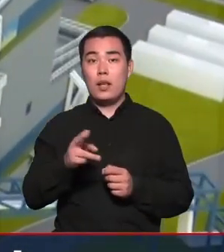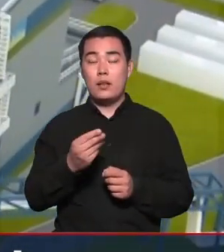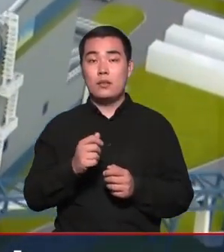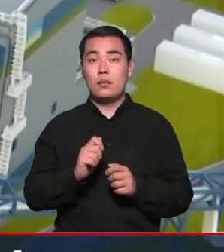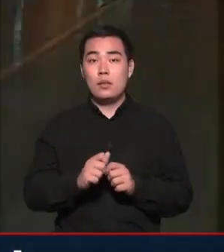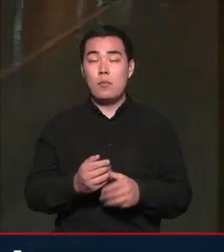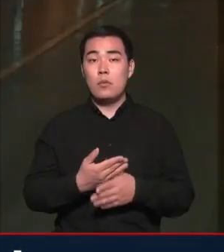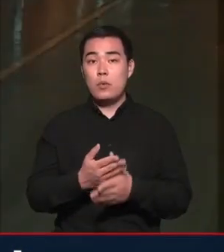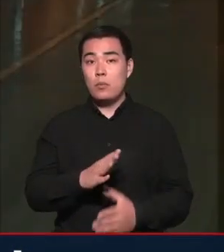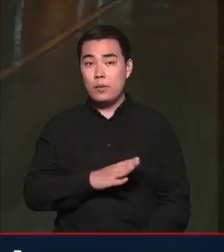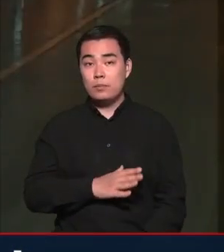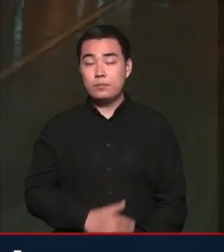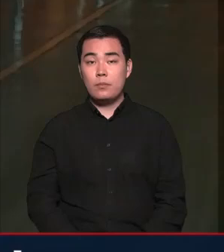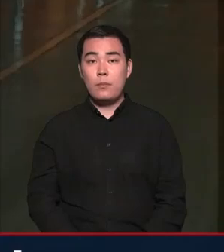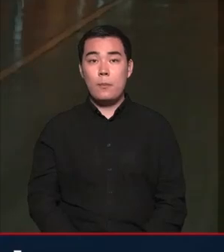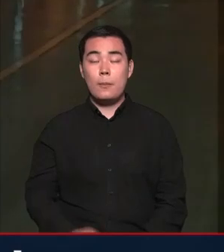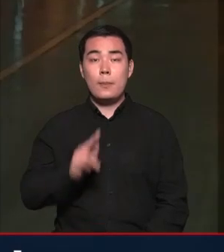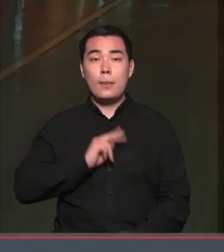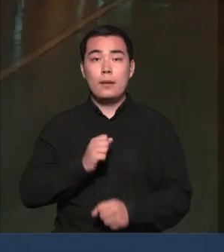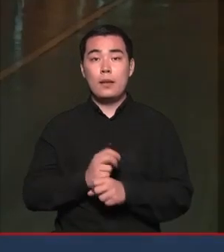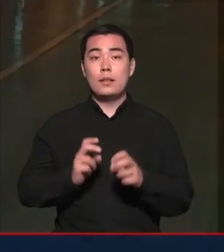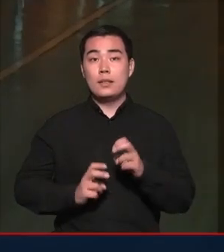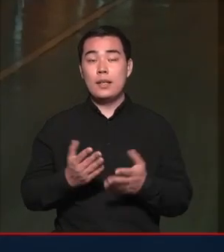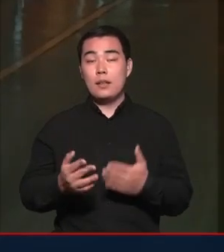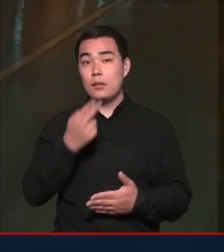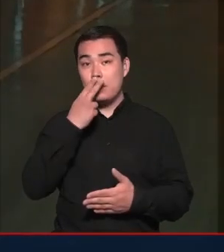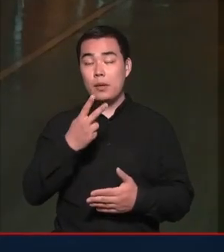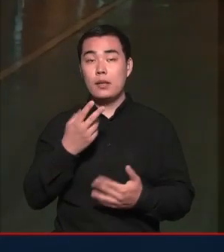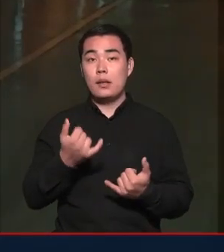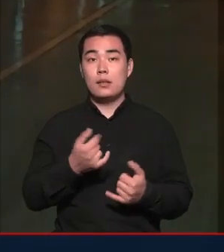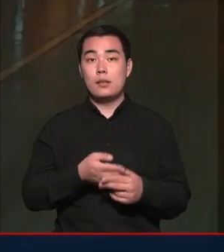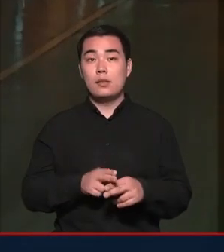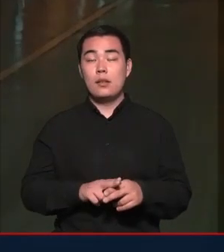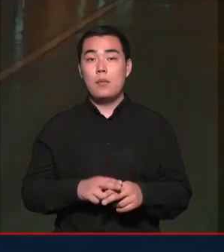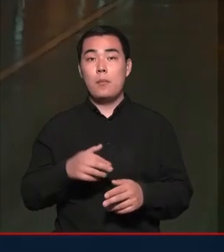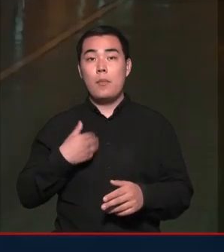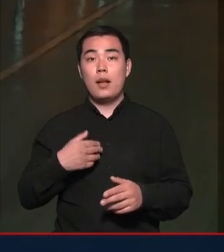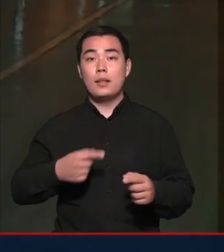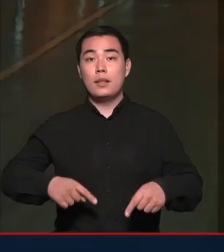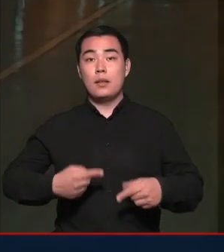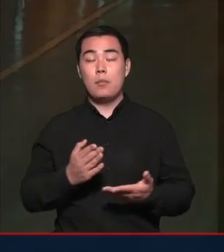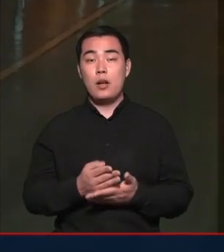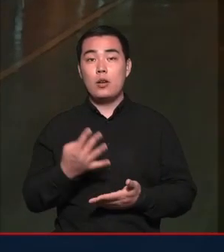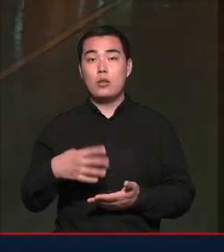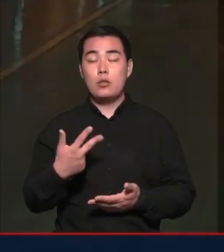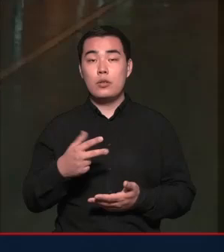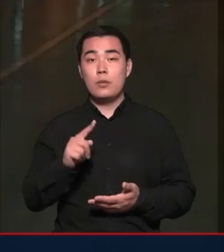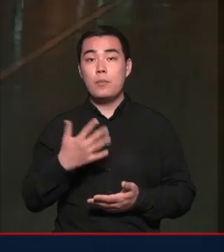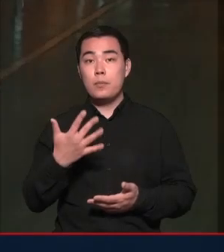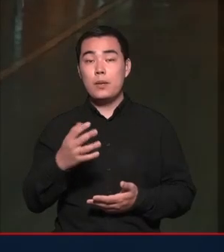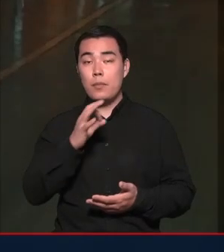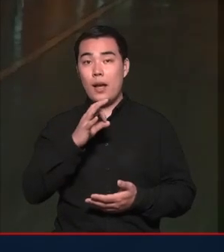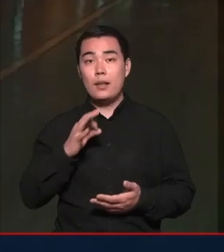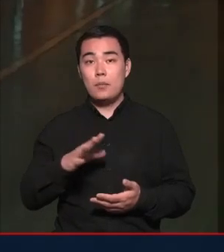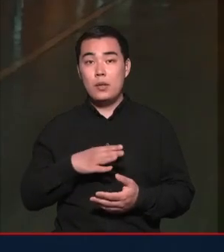бөлінген. Өндеу өнеркәсіпті қарайтын болсақ, ол жерде де 10 динамика қалыптасып, 43-5% ұлғайып,